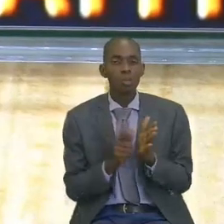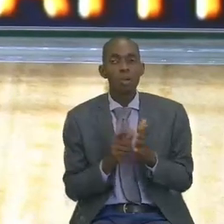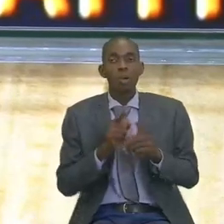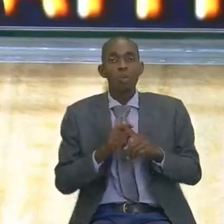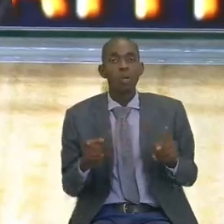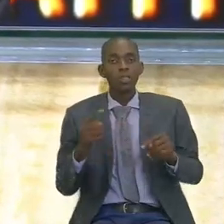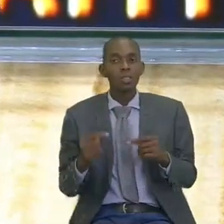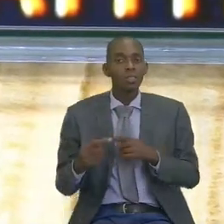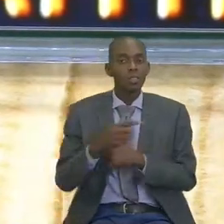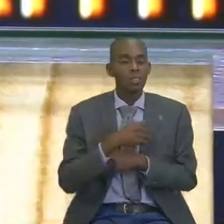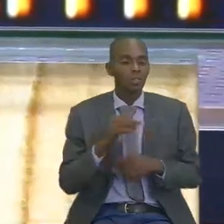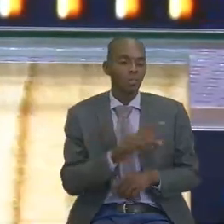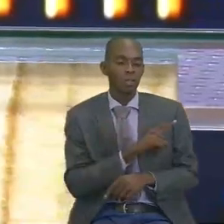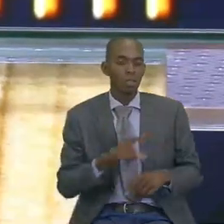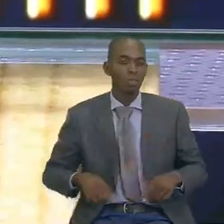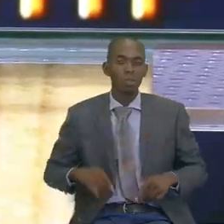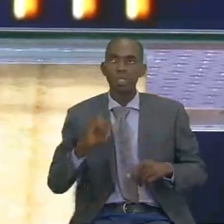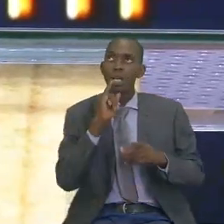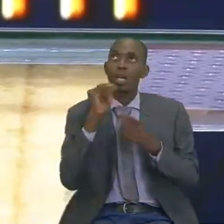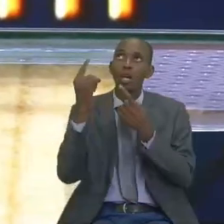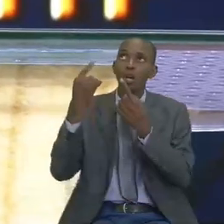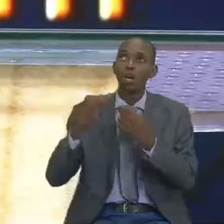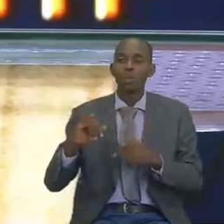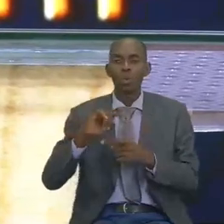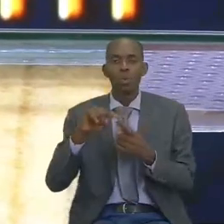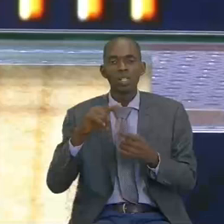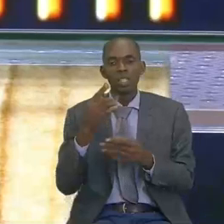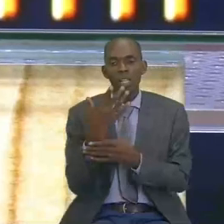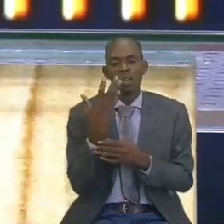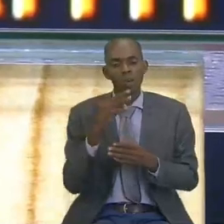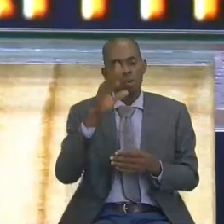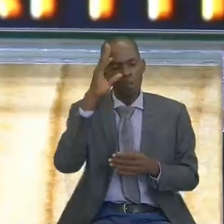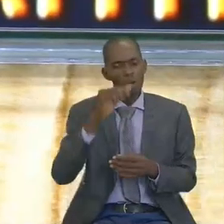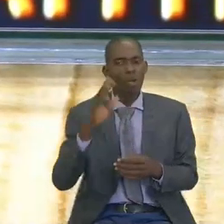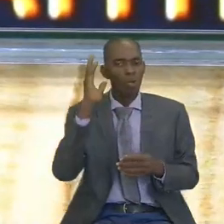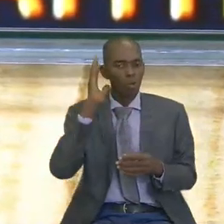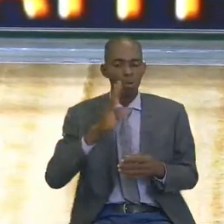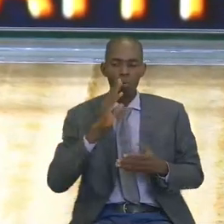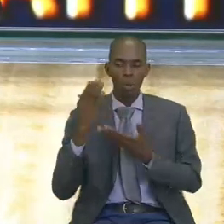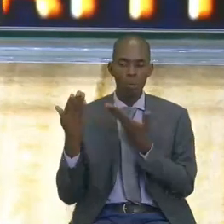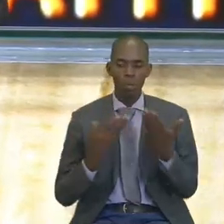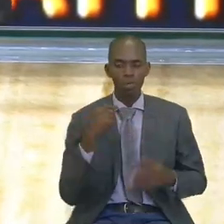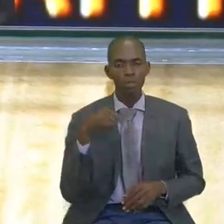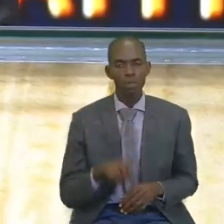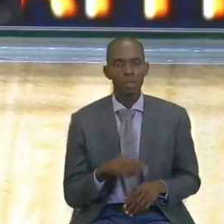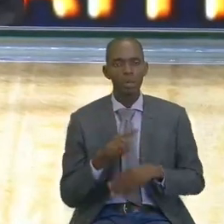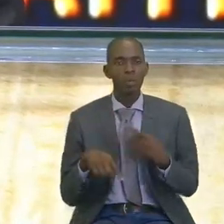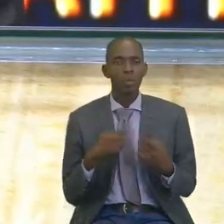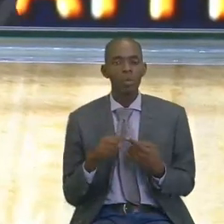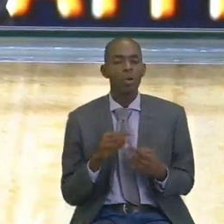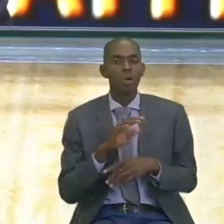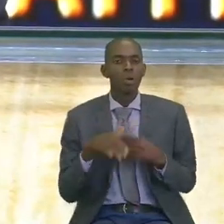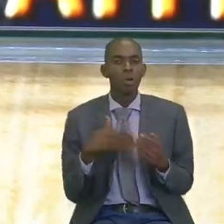le jour du Seigneur vient. Lorsque la main de l'homme tombera.